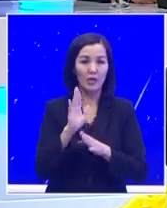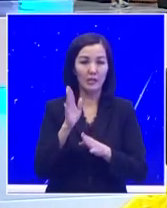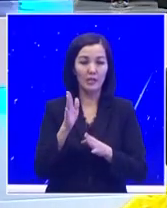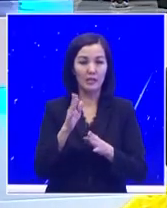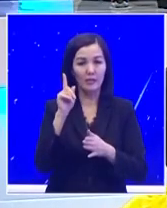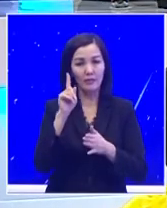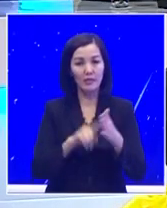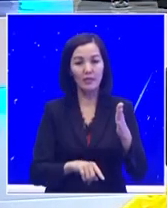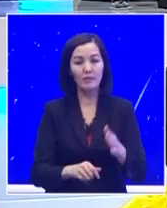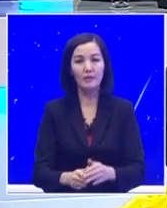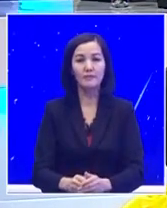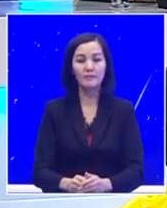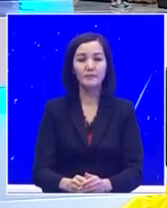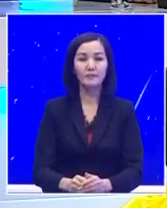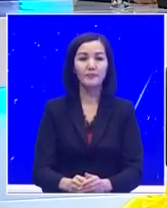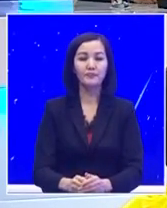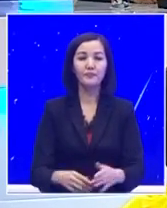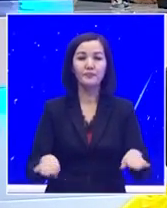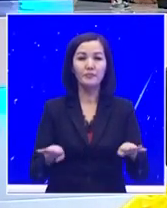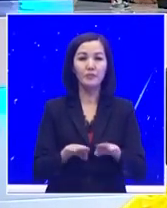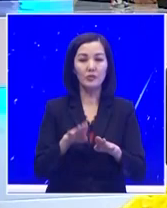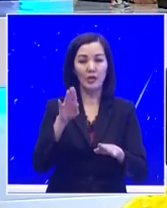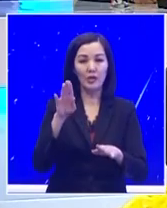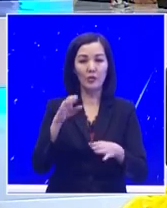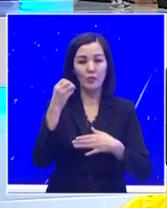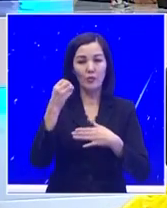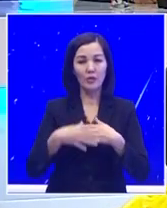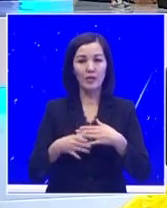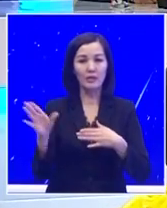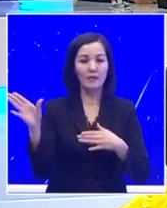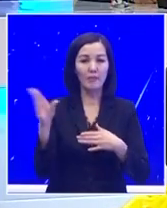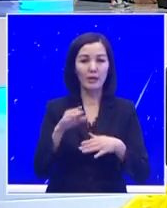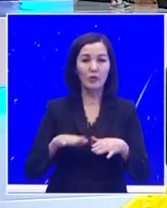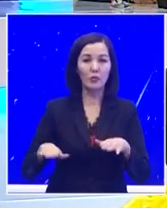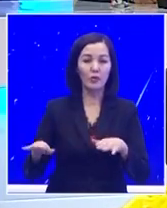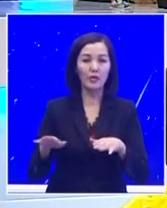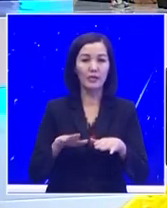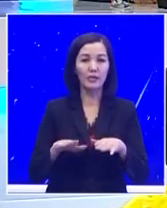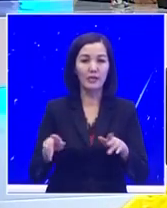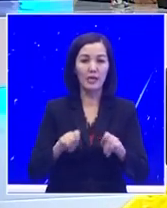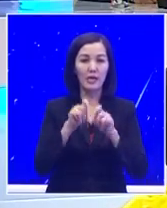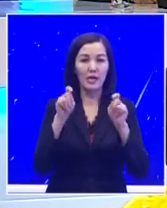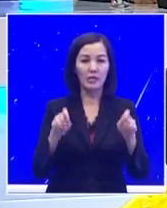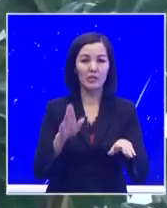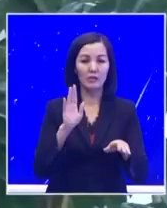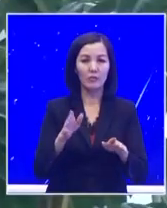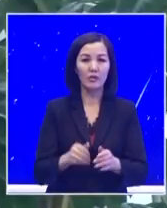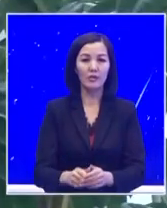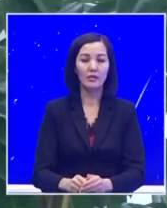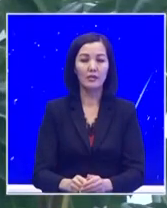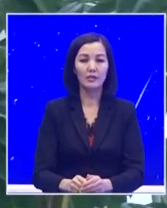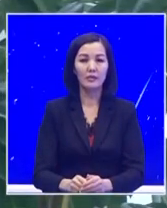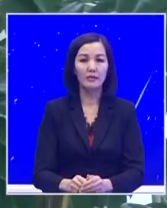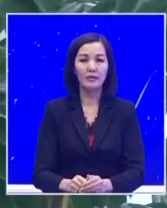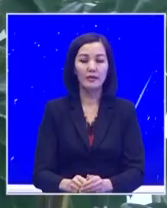сенемін. Мұндай орталықтар еліміздің барлық өңірінде ашылады. Айта